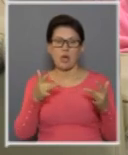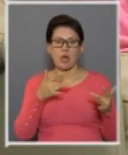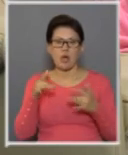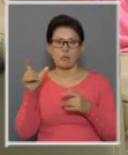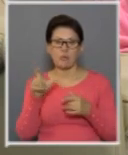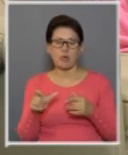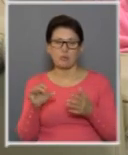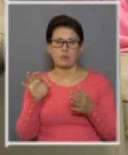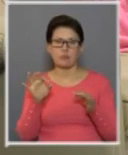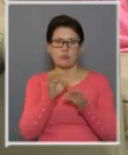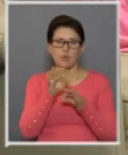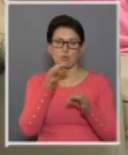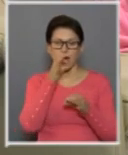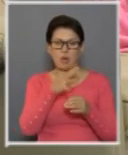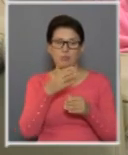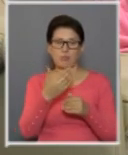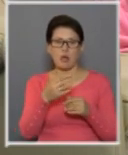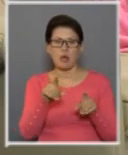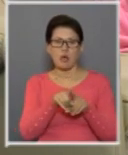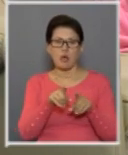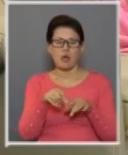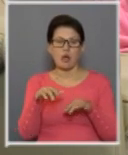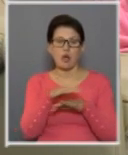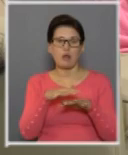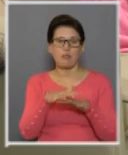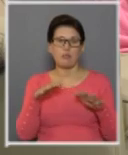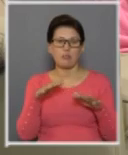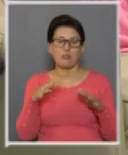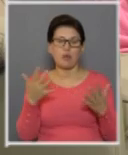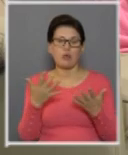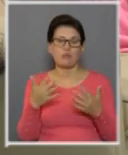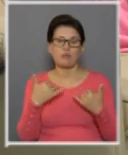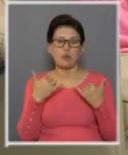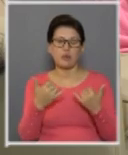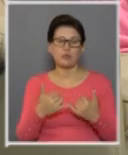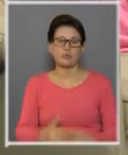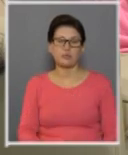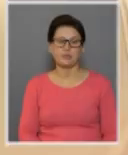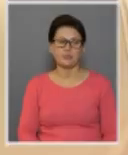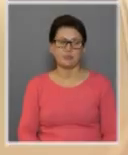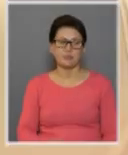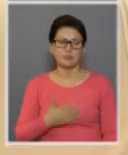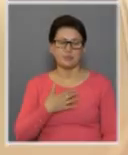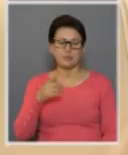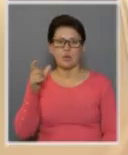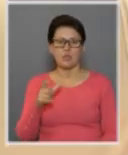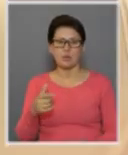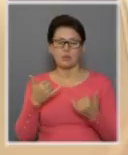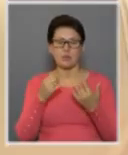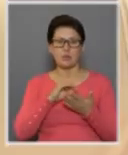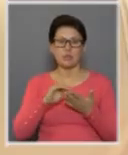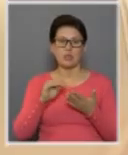айтқанда, сіздің әндеріңіз қай аудиторияға арналған? Менің жазылып жатқан әндерім